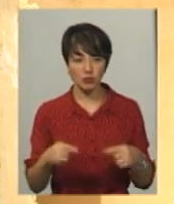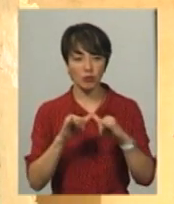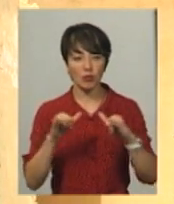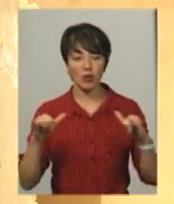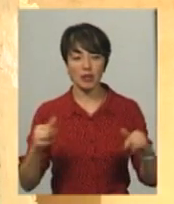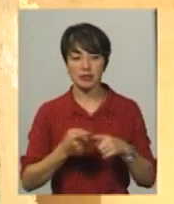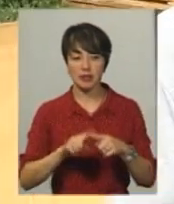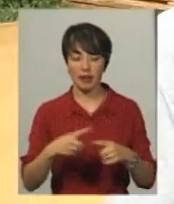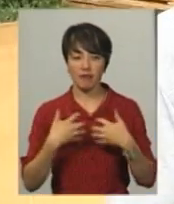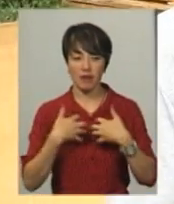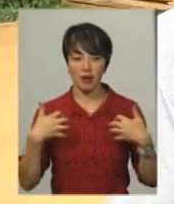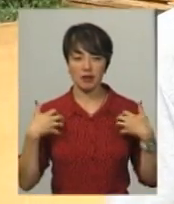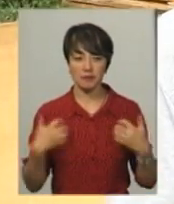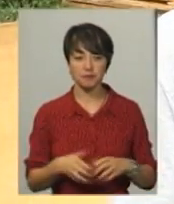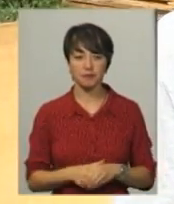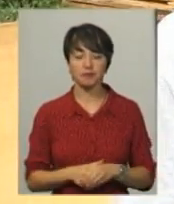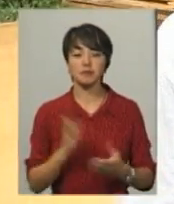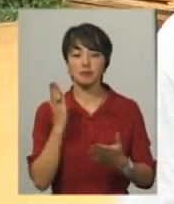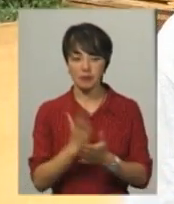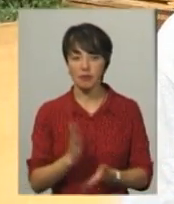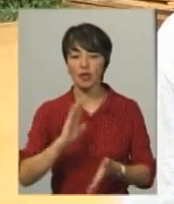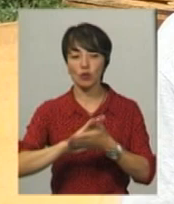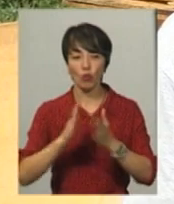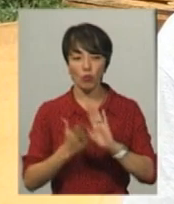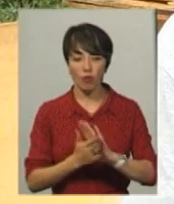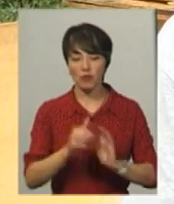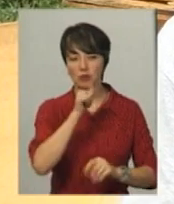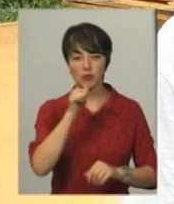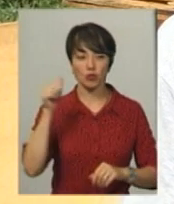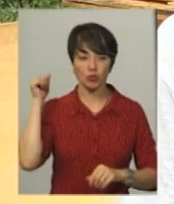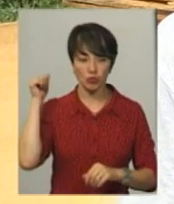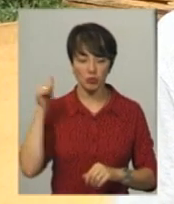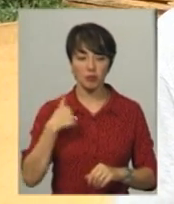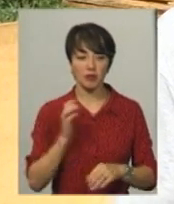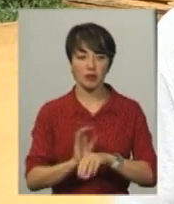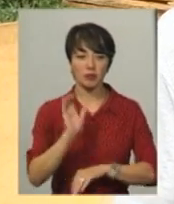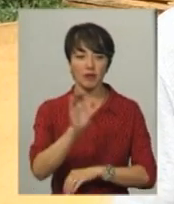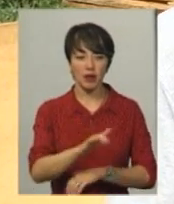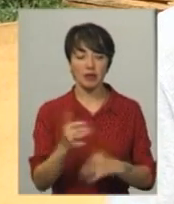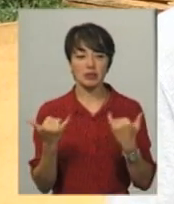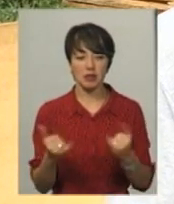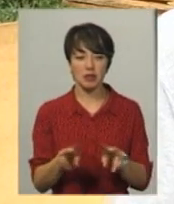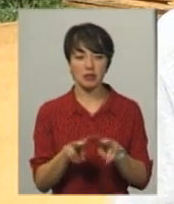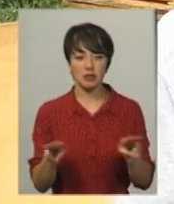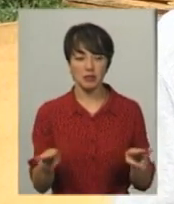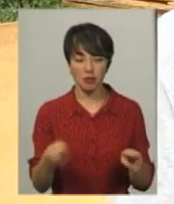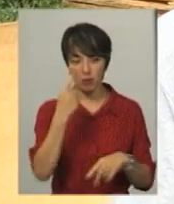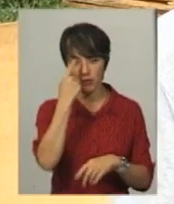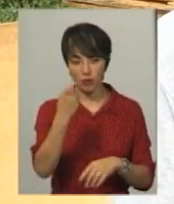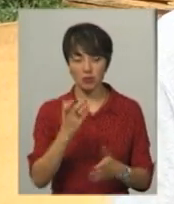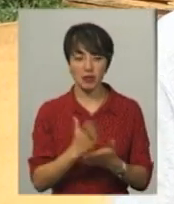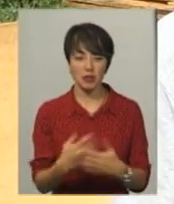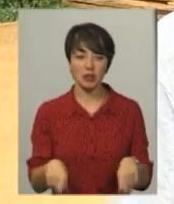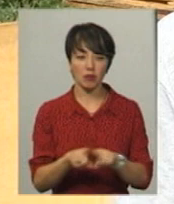популяцію даних тварин. Є усна домовленість ще з прошлого потомства, яких ми відправили. відправляли, то зараз так само вже я їх повідомив, що є, і